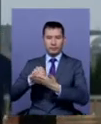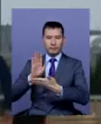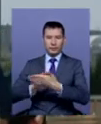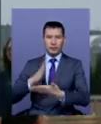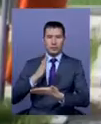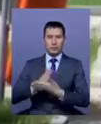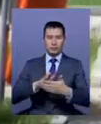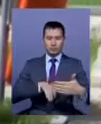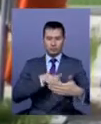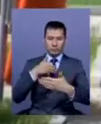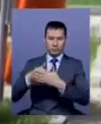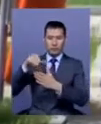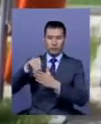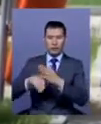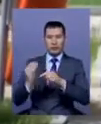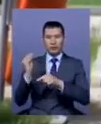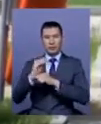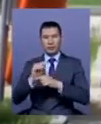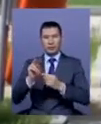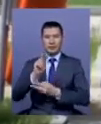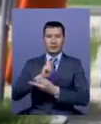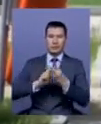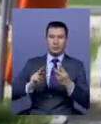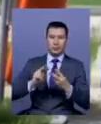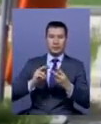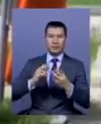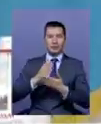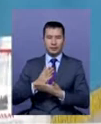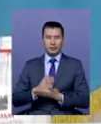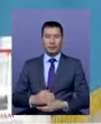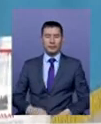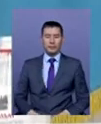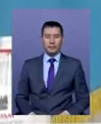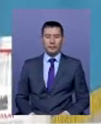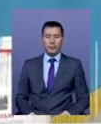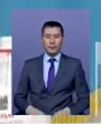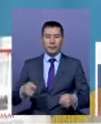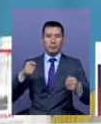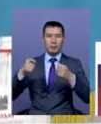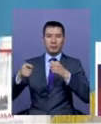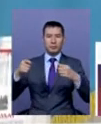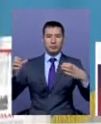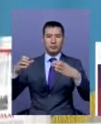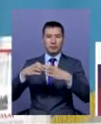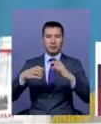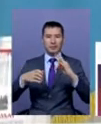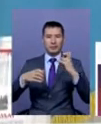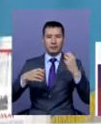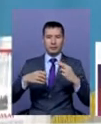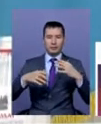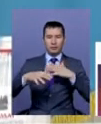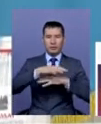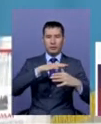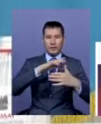бері заңға толықтырулар мен өзгертулер енгізіліп, жетілдіріліп келеді. Парламент ұлттық қоғамдық сенім